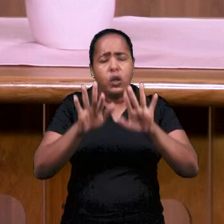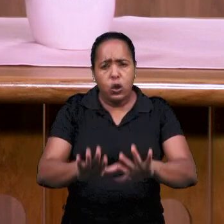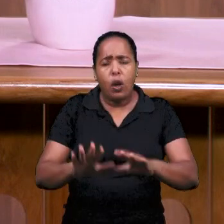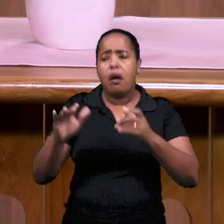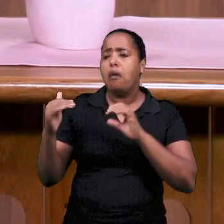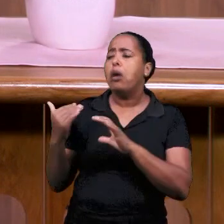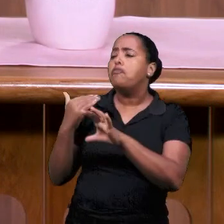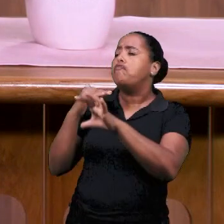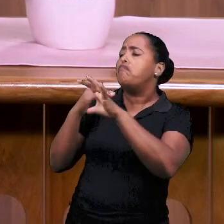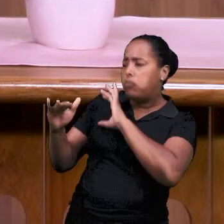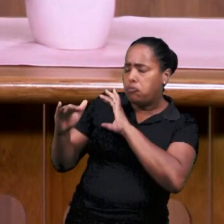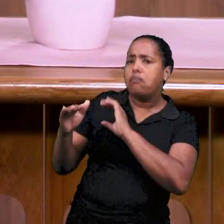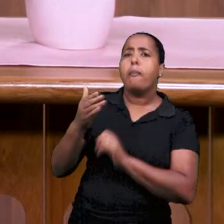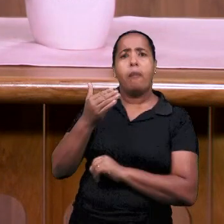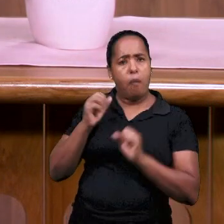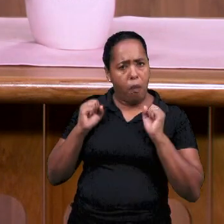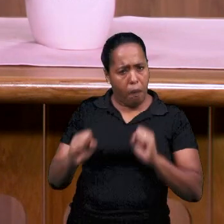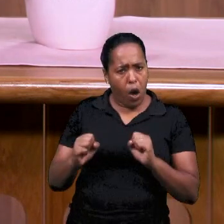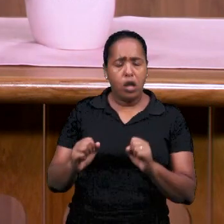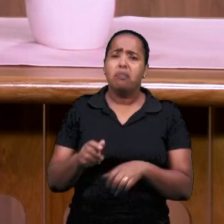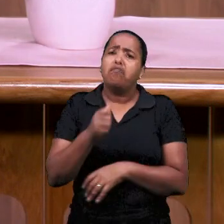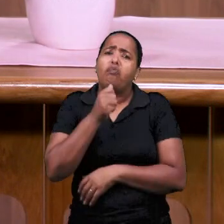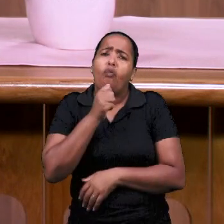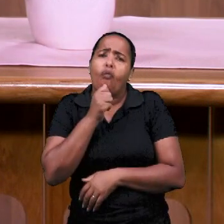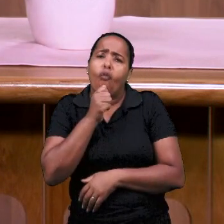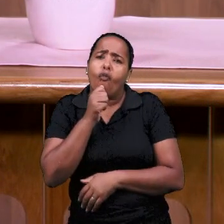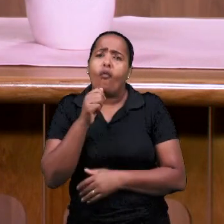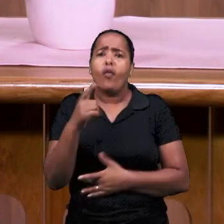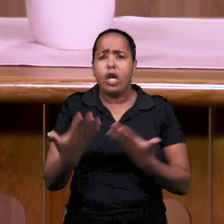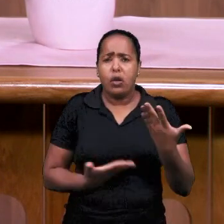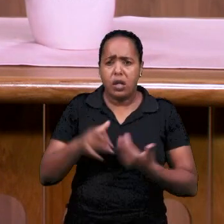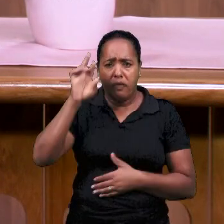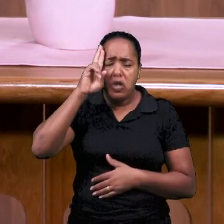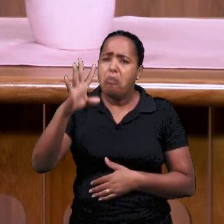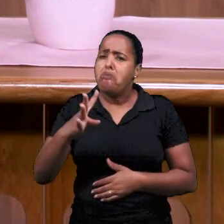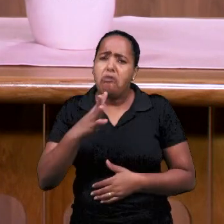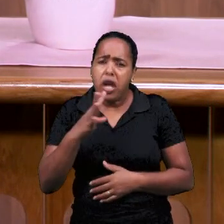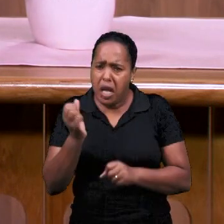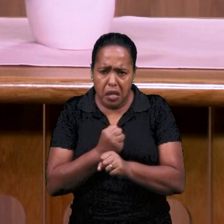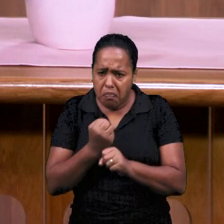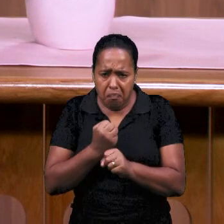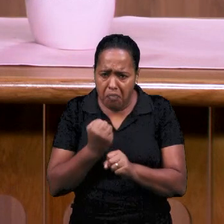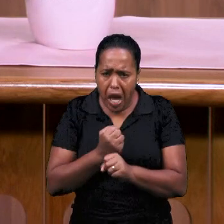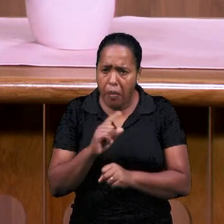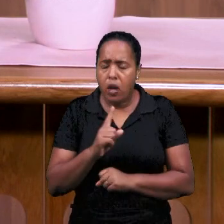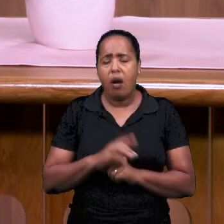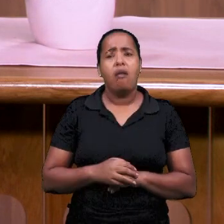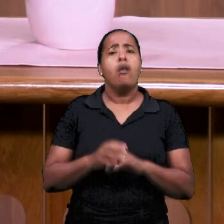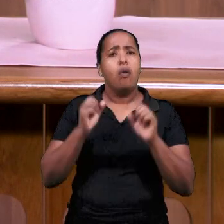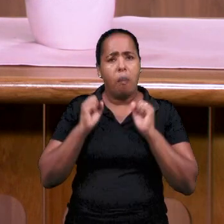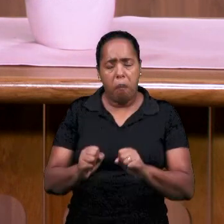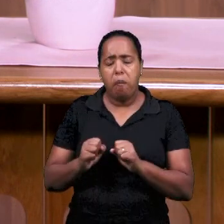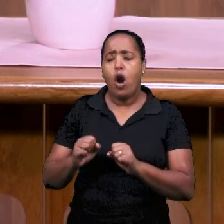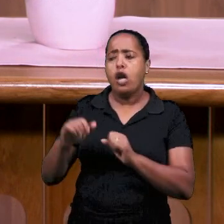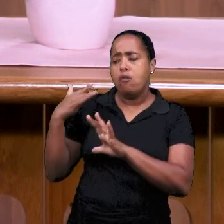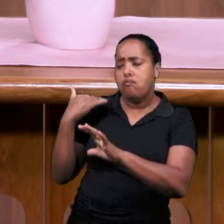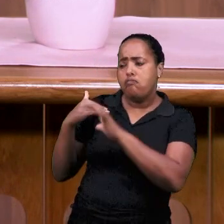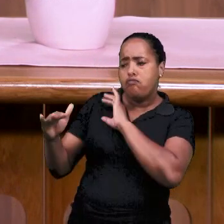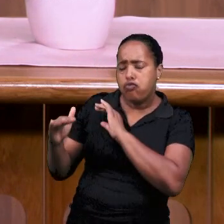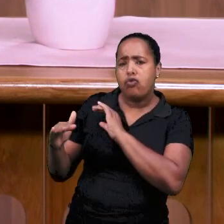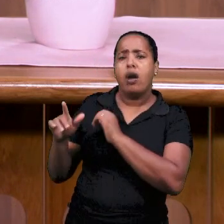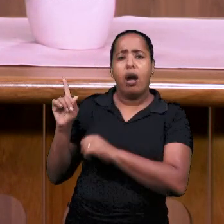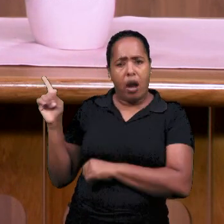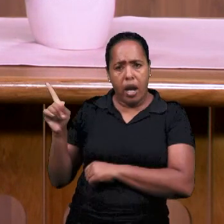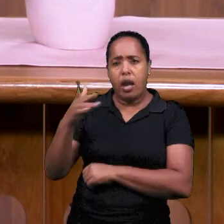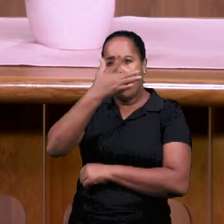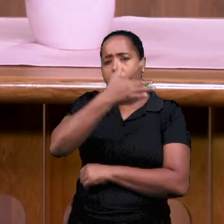démontré un besoin, elle a besoin d'une prière, et il ne sert pas encore le Seigneur, il ne connaît pas l'œuvre du Saint-Esprit, il n'est pas de l'Église, donc vous